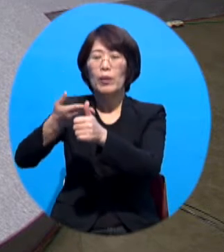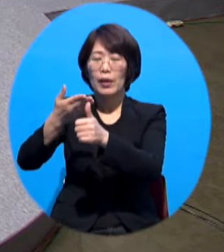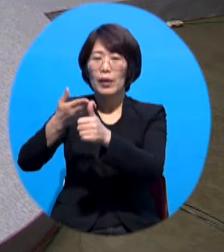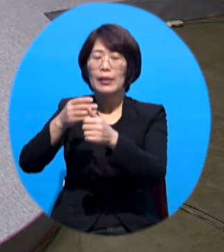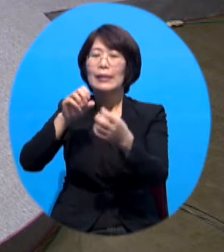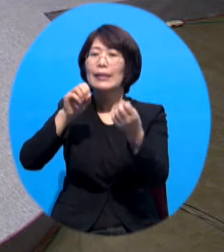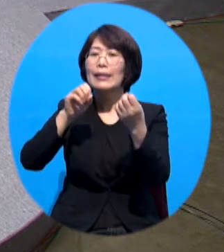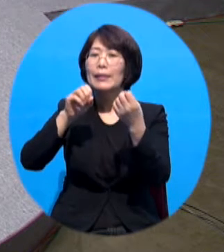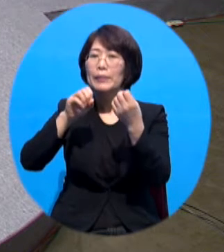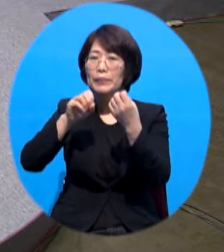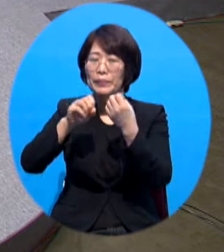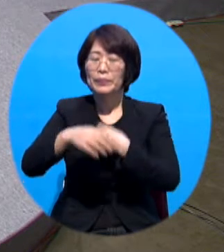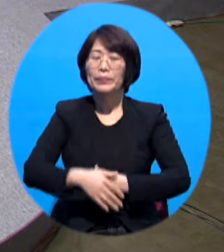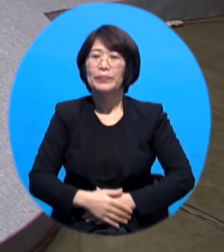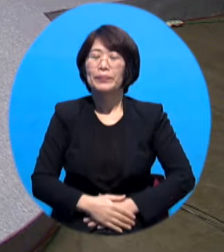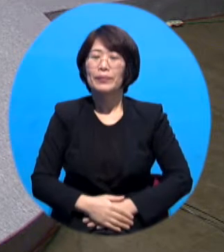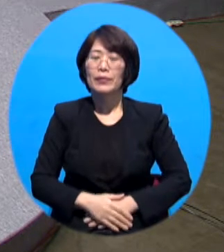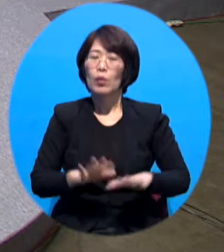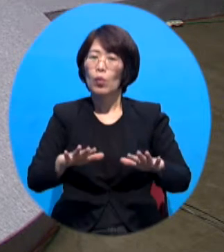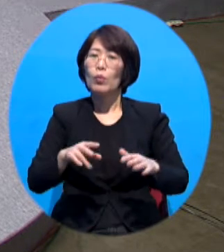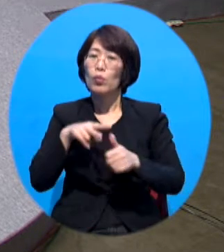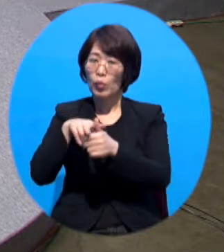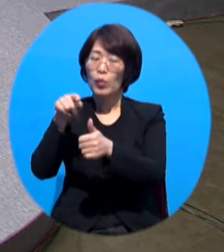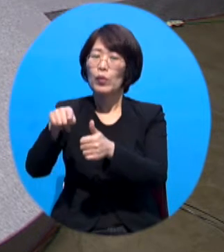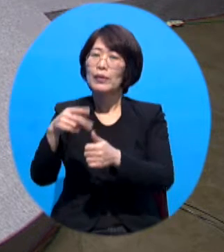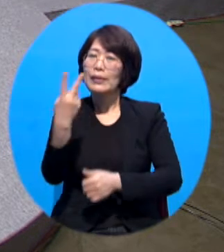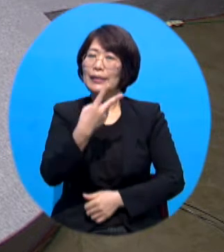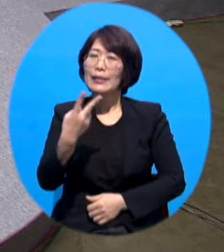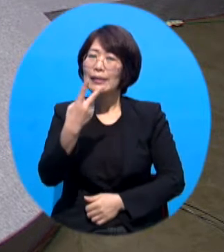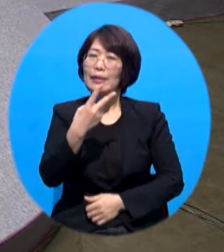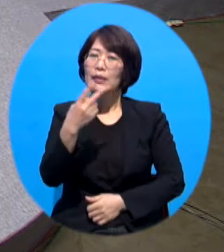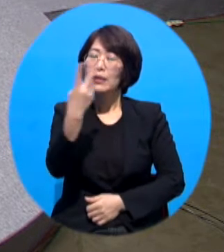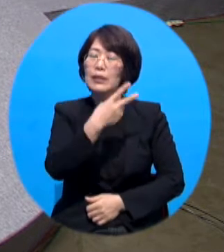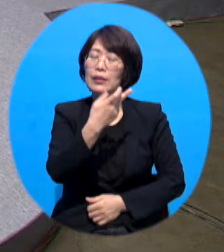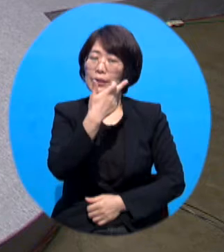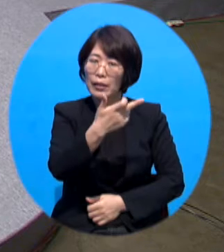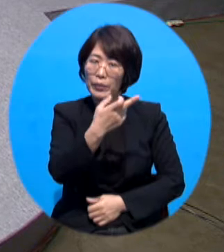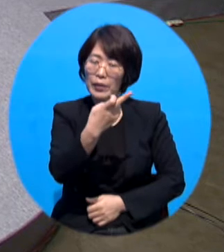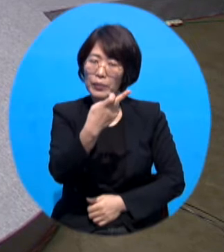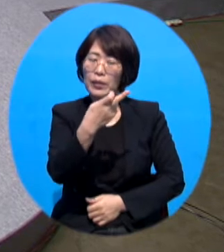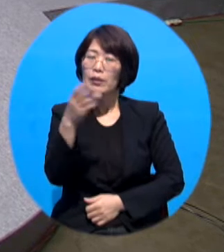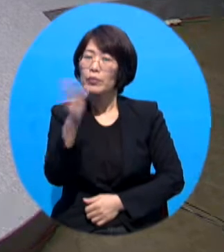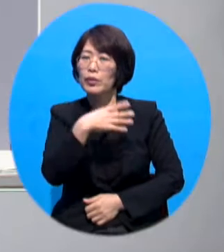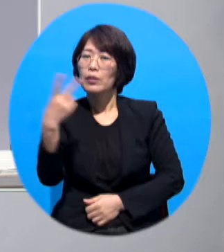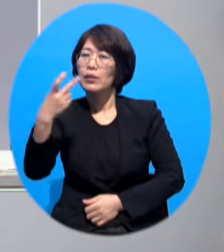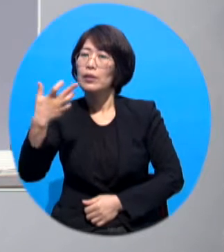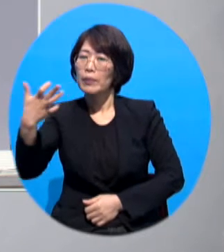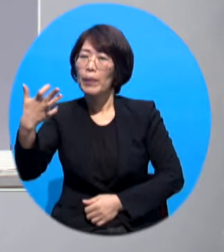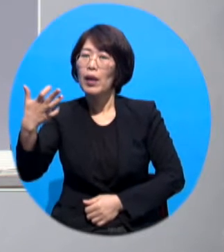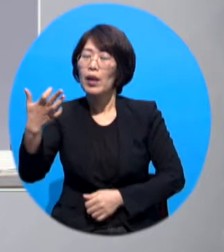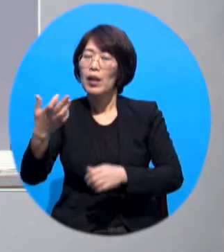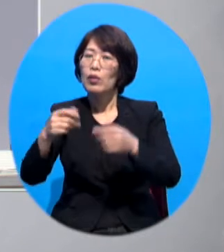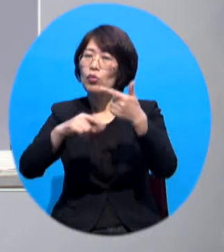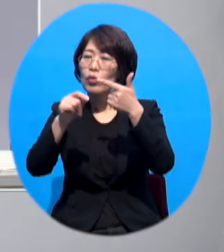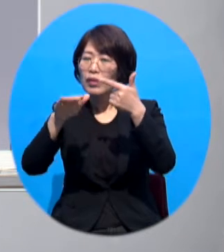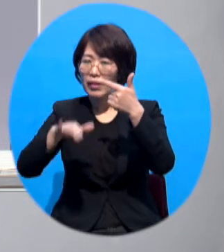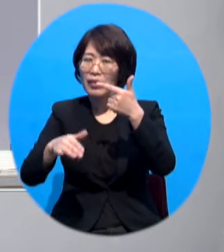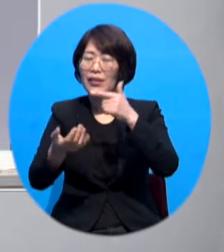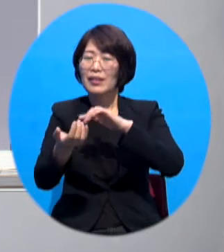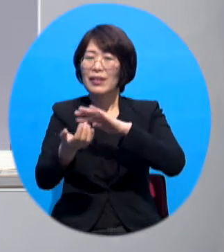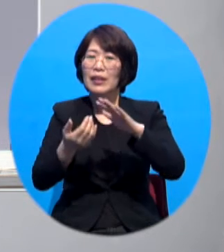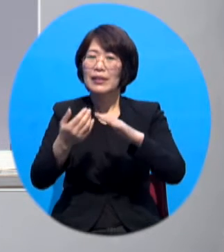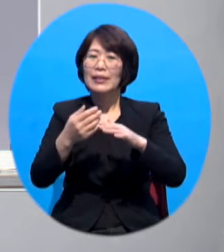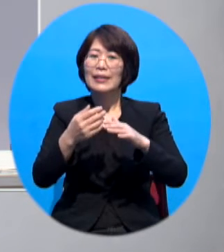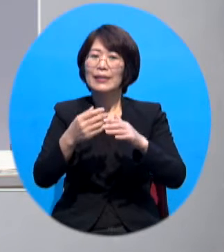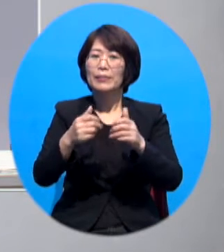시간 30초 입니다 4 우리 후보 님께서는 2022년 부터 2018년 상반기까지 교육권 비서실장을